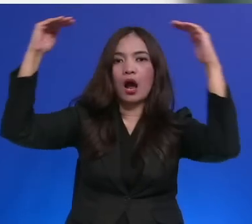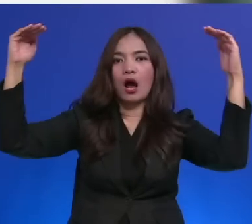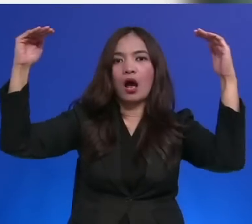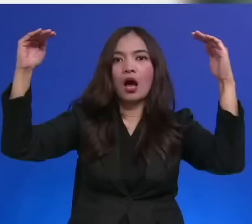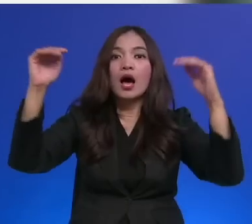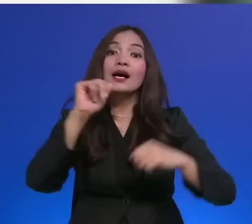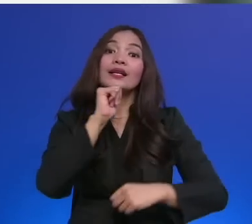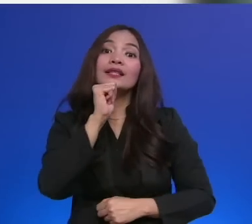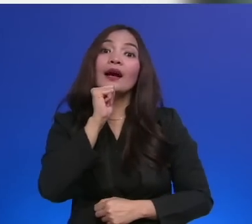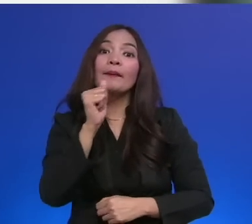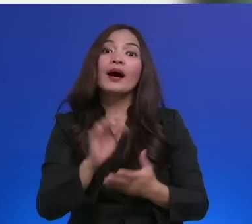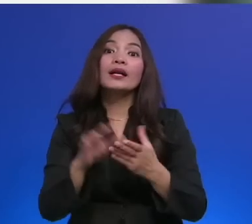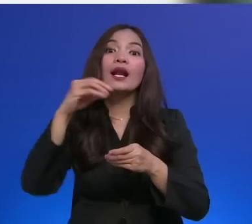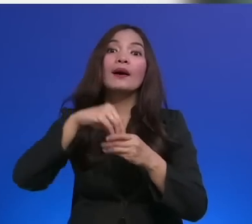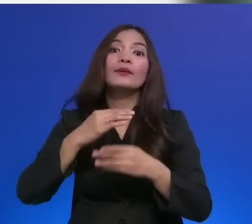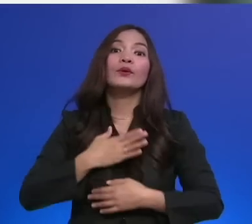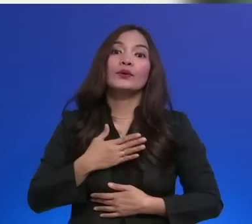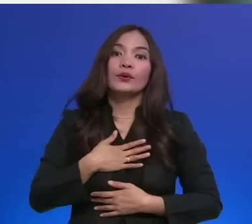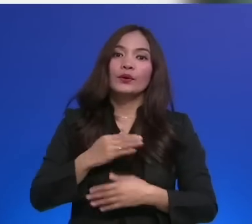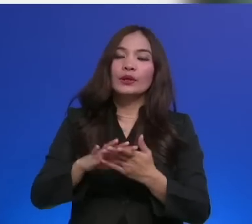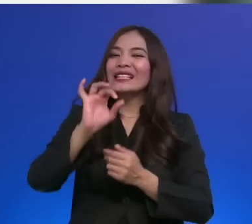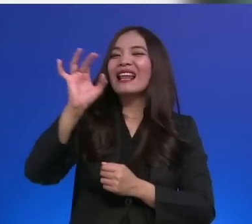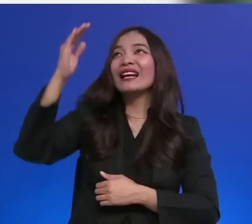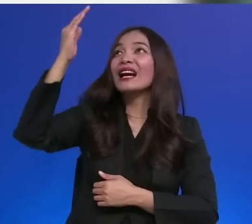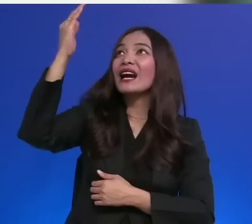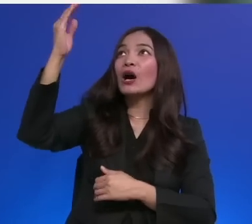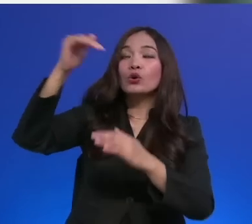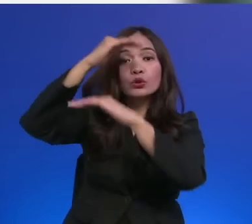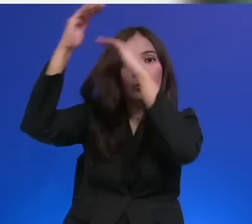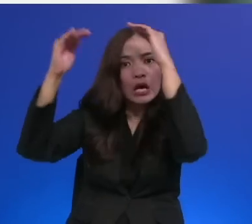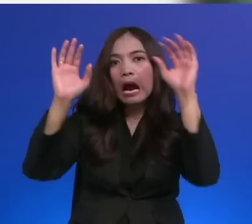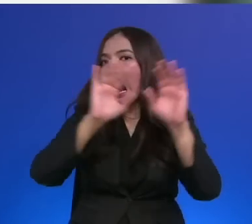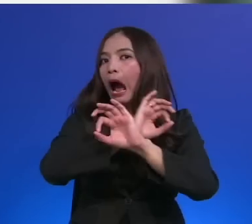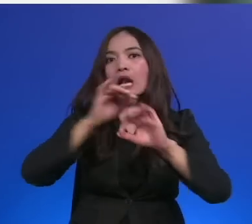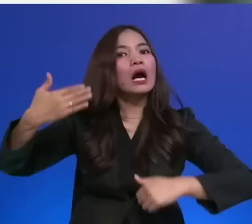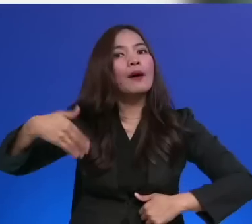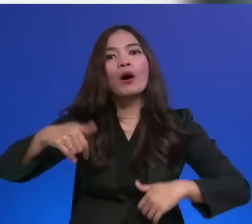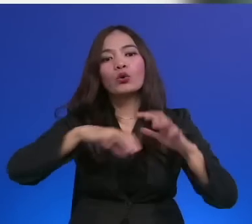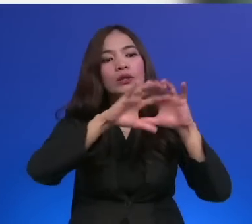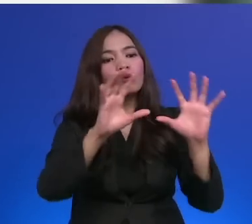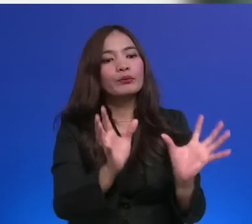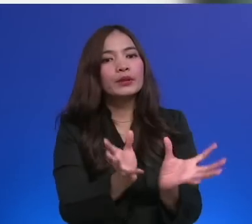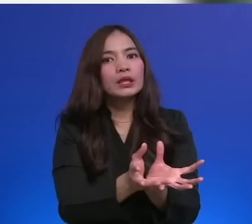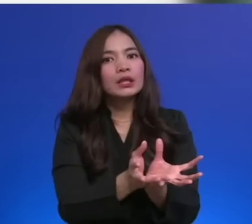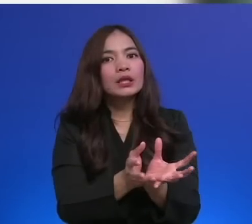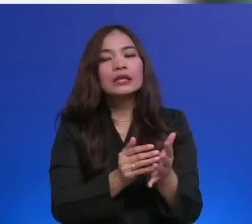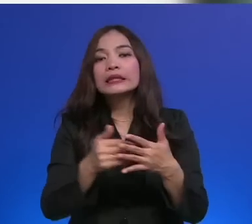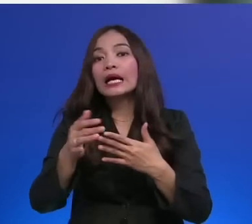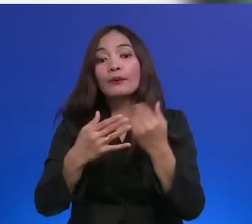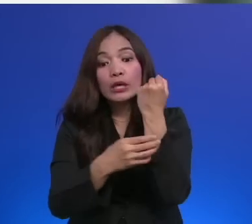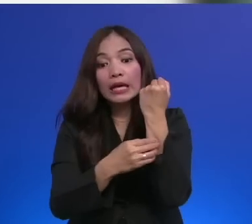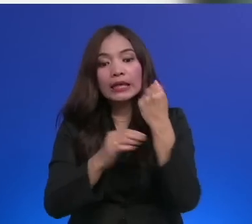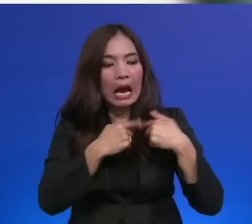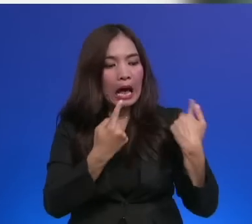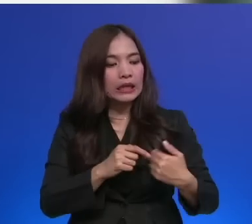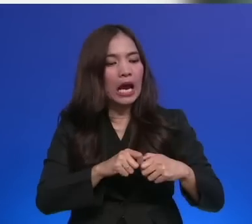Siapa gerangan ada padaku di surga selain engkau? Selain engkau tidak ada yang kuingini di bumi. Lalu sekalipun dagingku dan